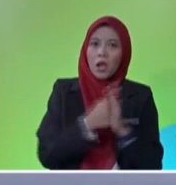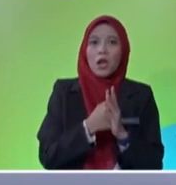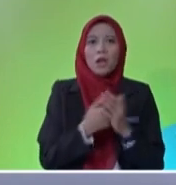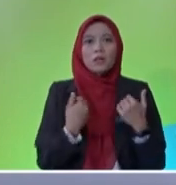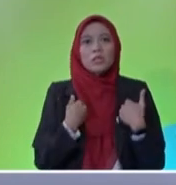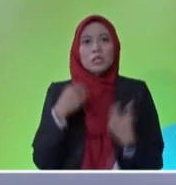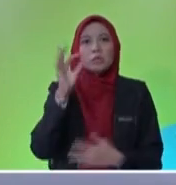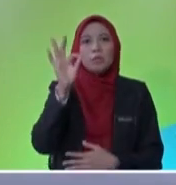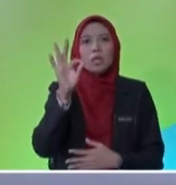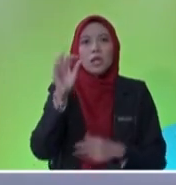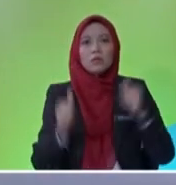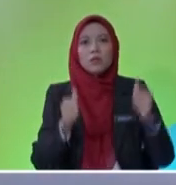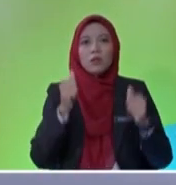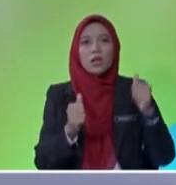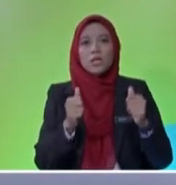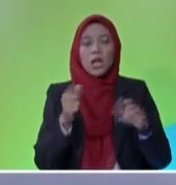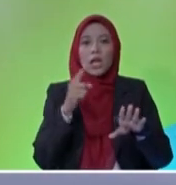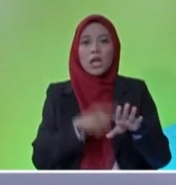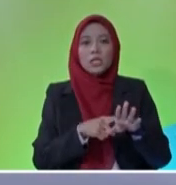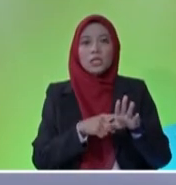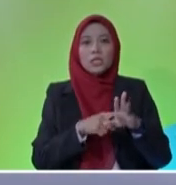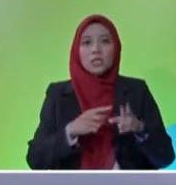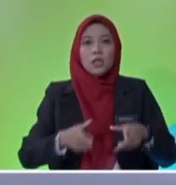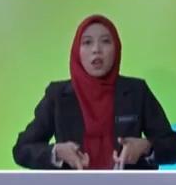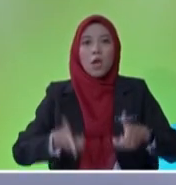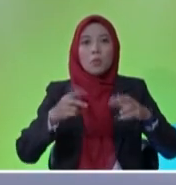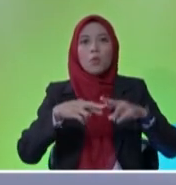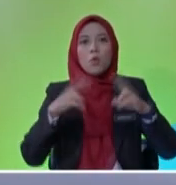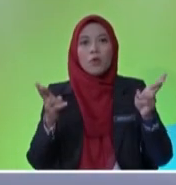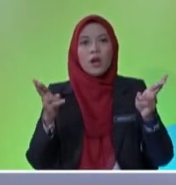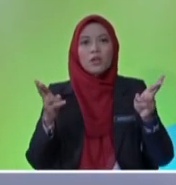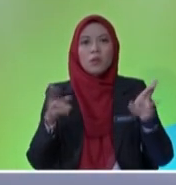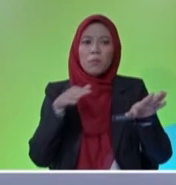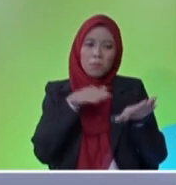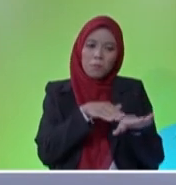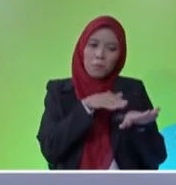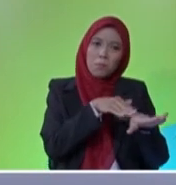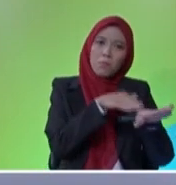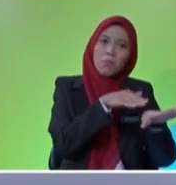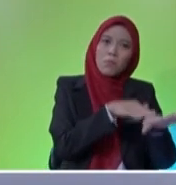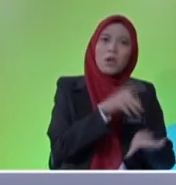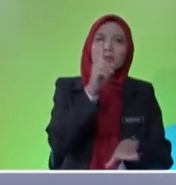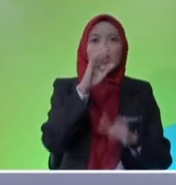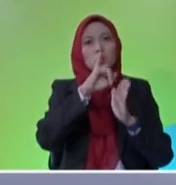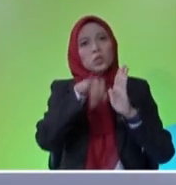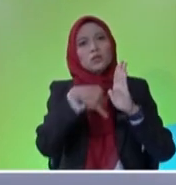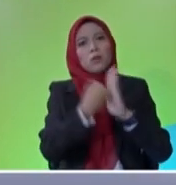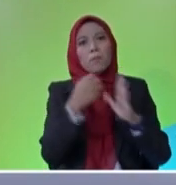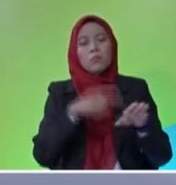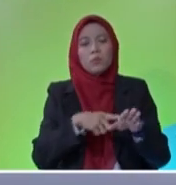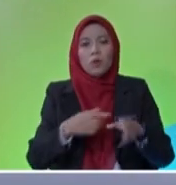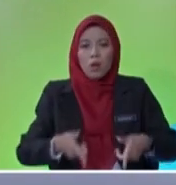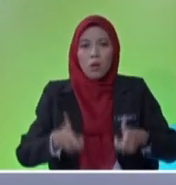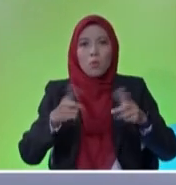cemilan candrane diklaim itu 40 Raya Kuala Lumpur Kara siap tadi menyebabkan kerusakan truk lebih sejam di remora ya berkenaan